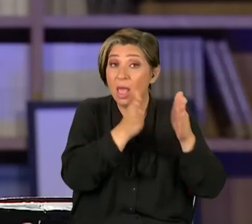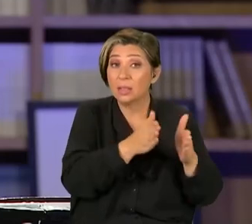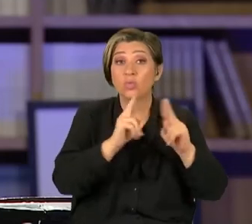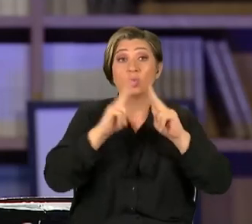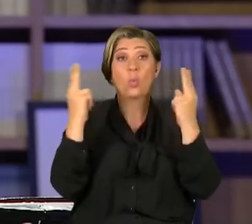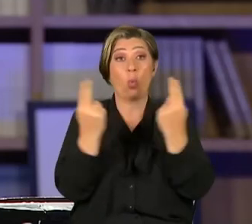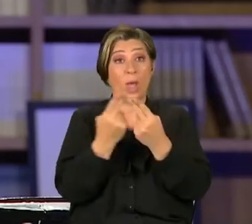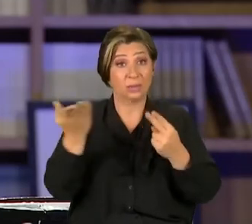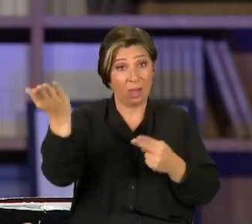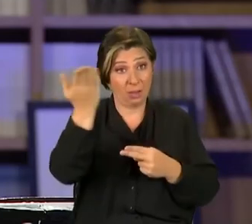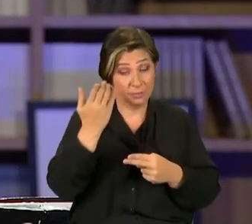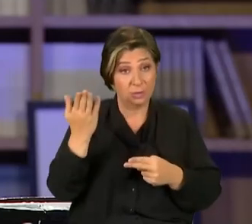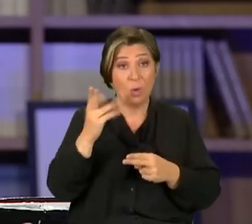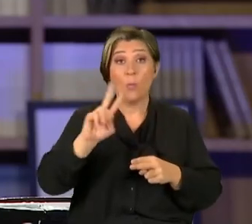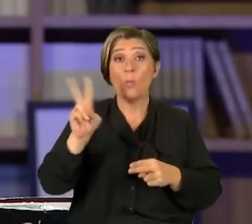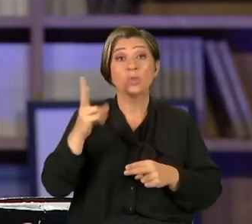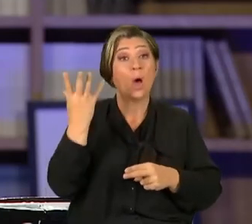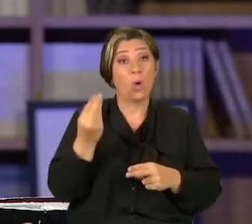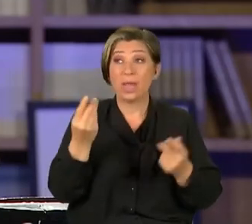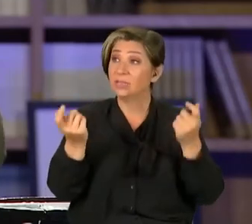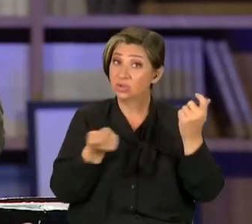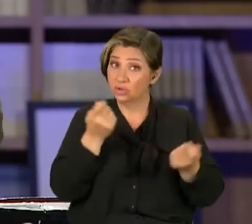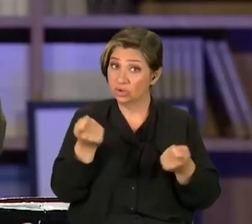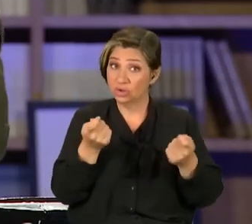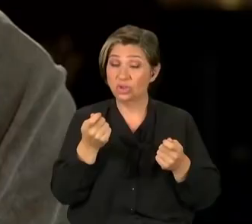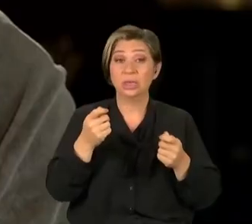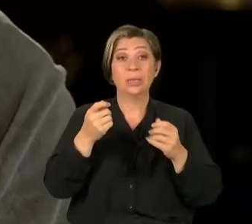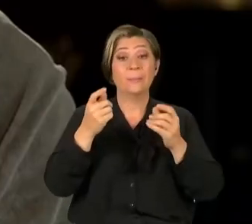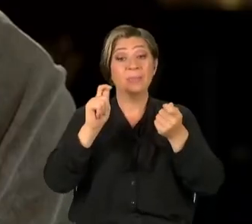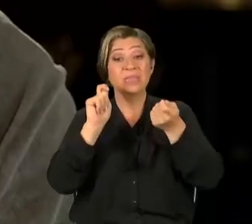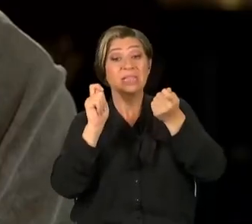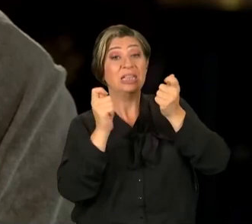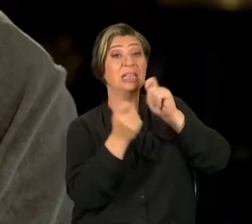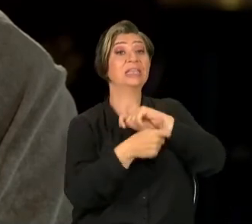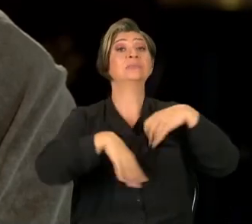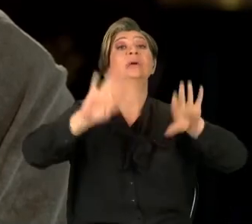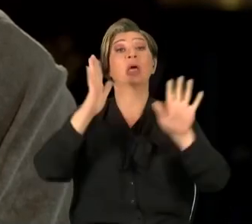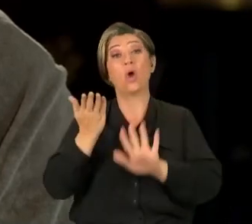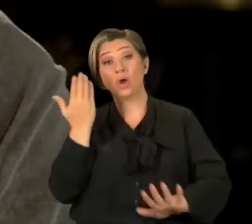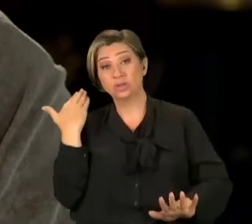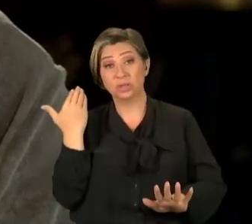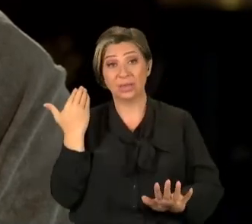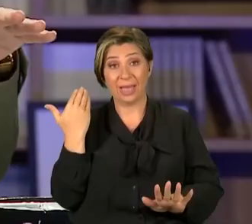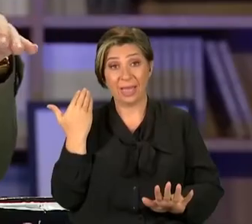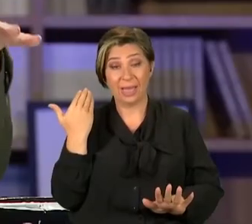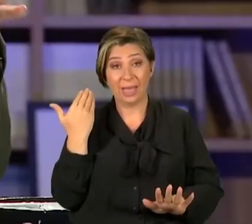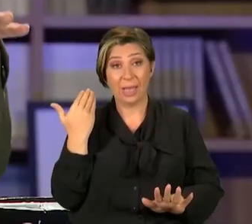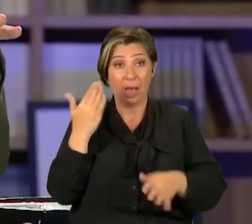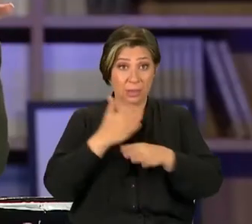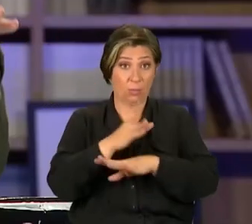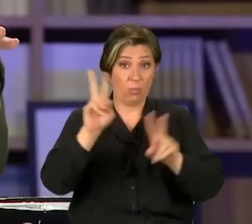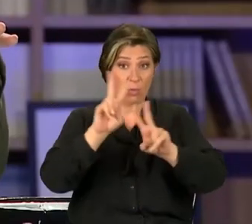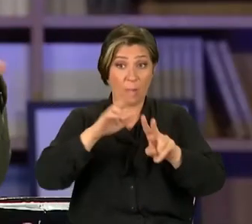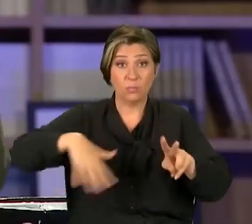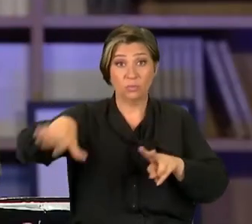dünyada moda olan iş ehlileştirilmeden önce ehlileştirmeden önce Aslında